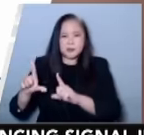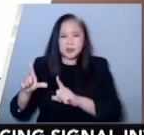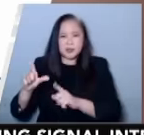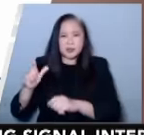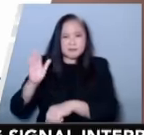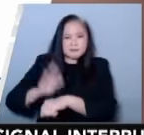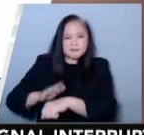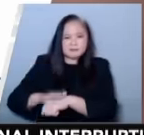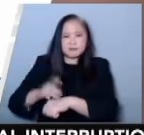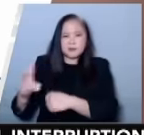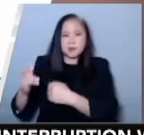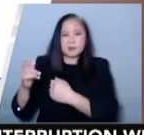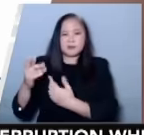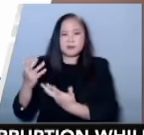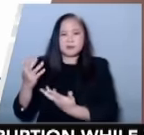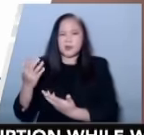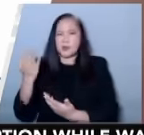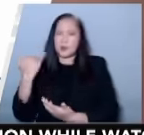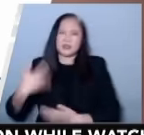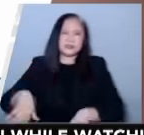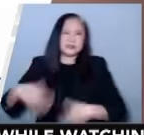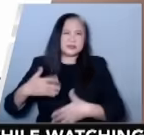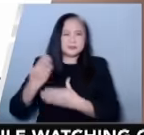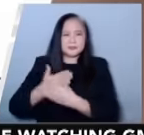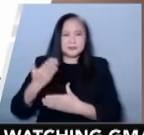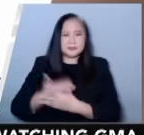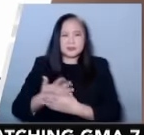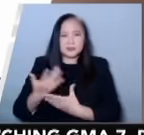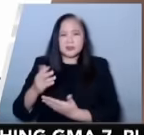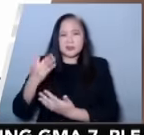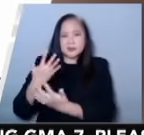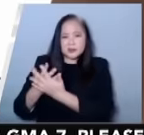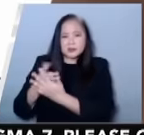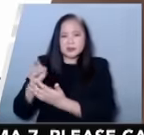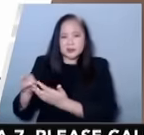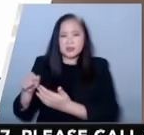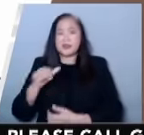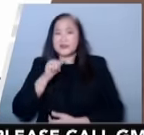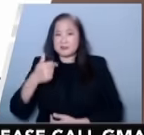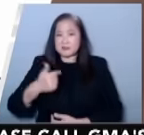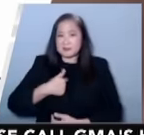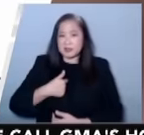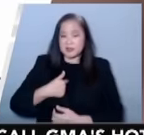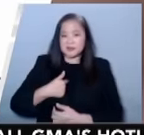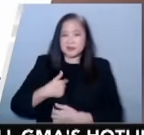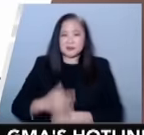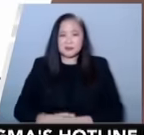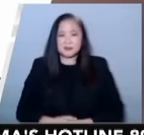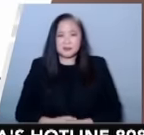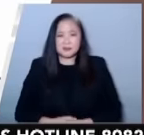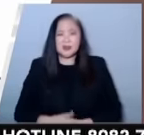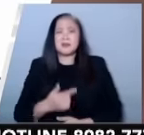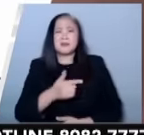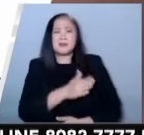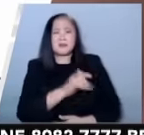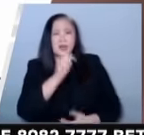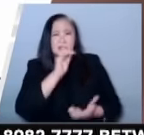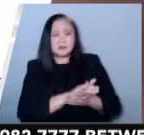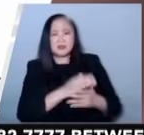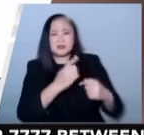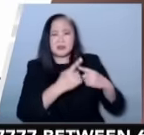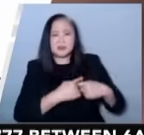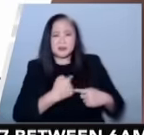Dahil ang dami po yung pinerwisyo, hindi lang po ako. Alam ko lang po ang inaasahan ng asawa ko ng na-dialysis at